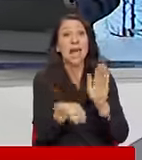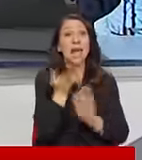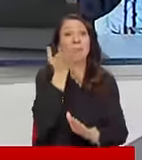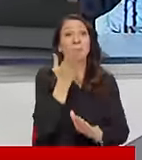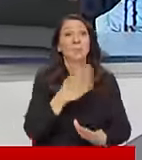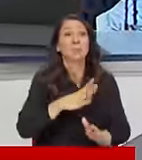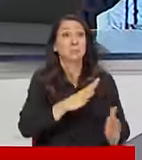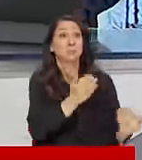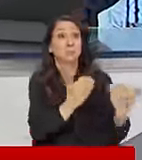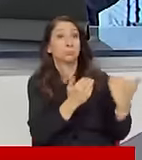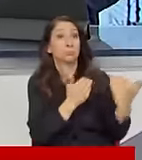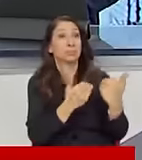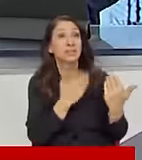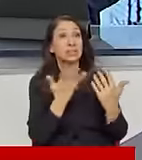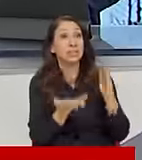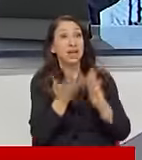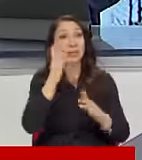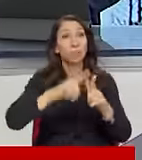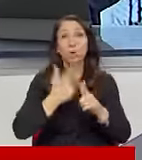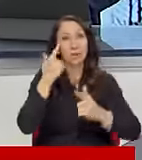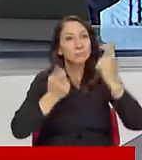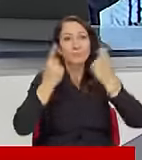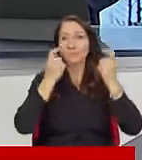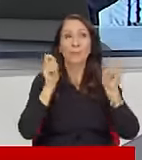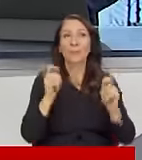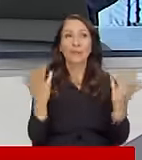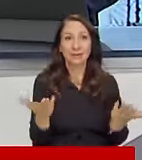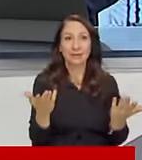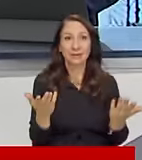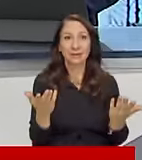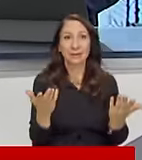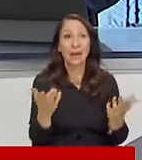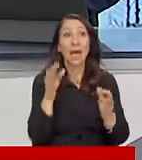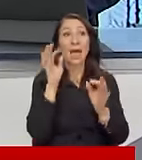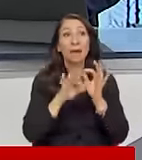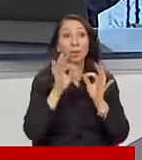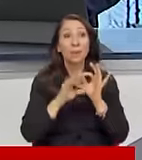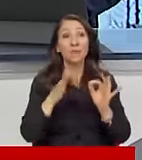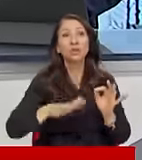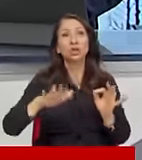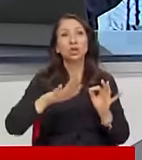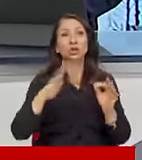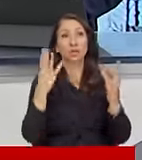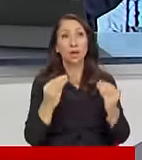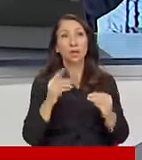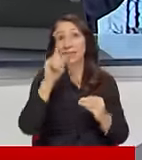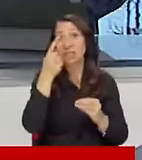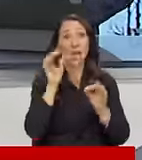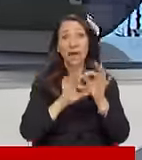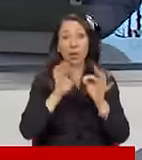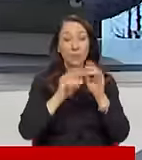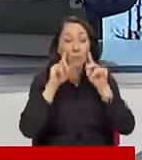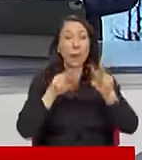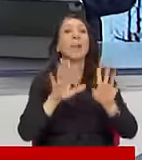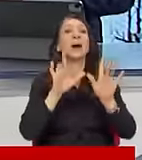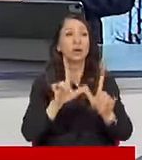artırmamıza yönelik nasıl daha fazla projeler üretebiliriz? Ekonomik ve sosyolojik olarak, sadece ekonomik boyutu